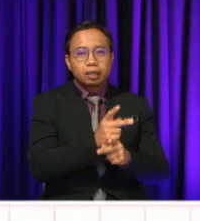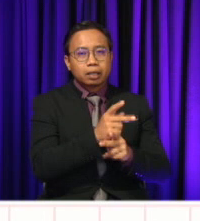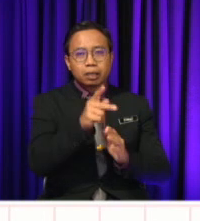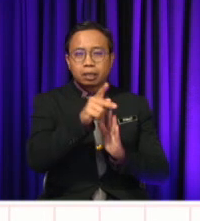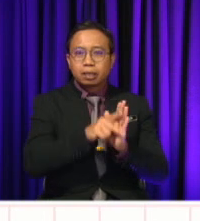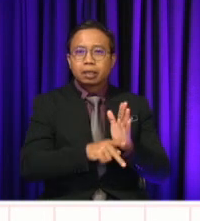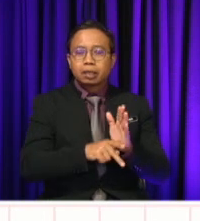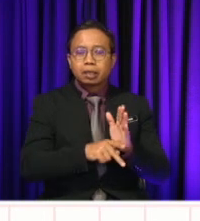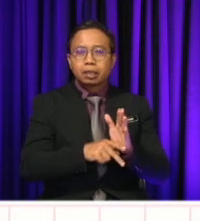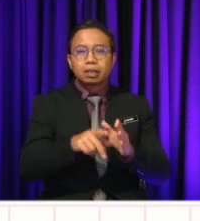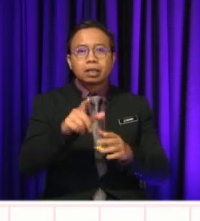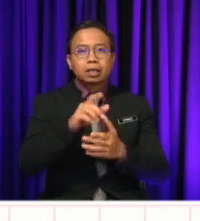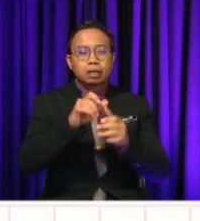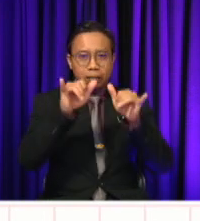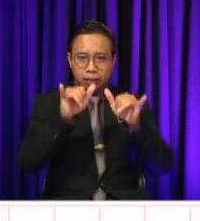alam